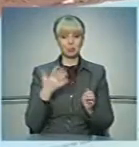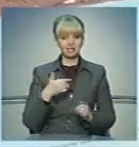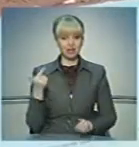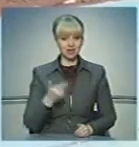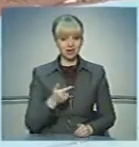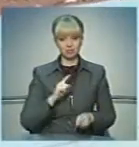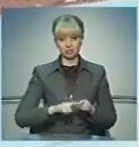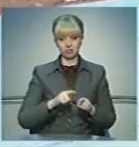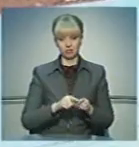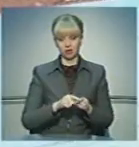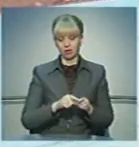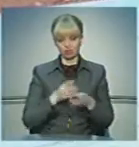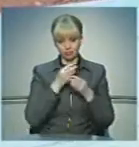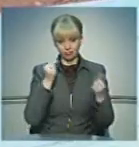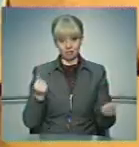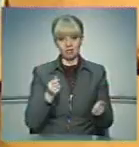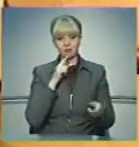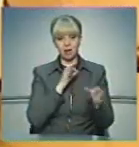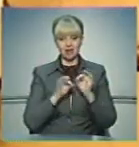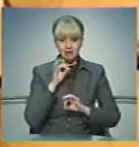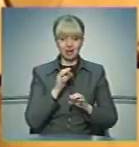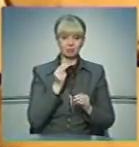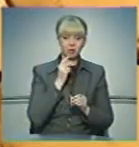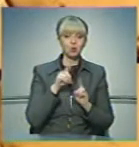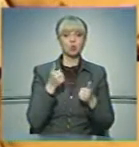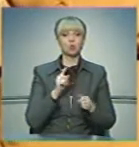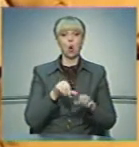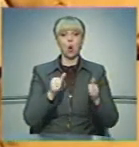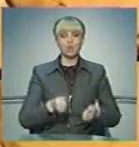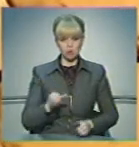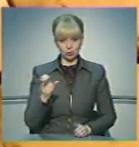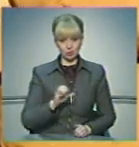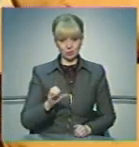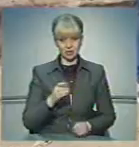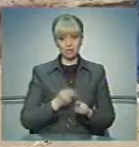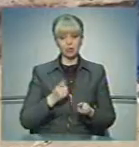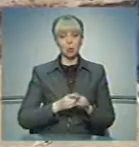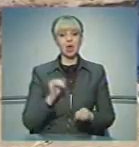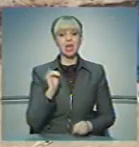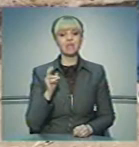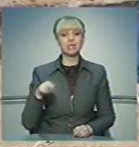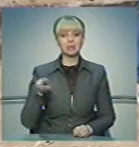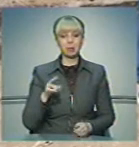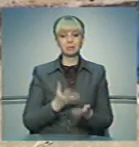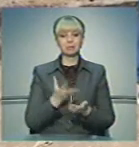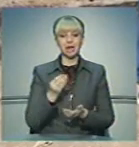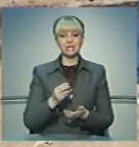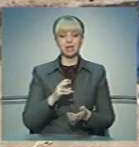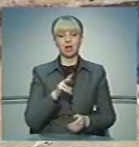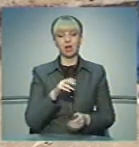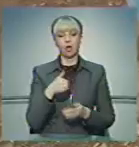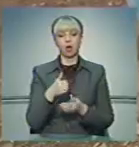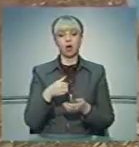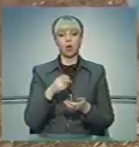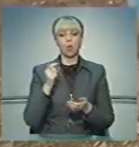гривень умить розходиться на ті ж ліки та наїдки. Добре, що хоча б оформив субсидію, а тому Івану Дмитровичу платити за компослуги